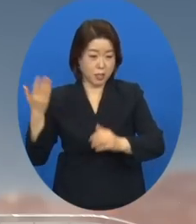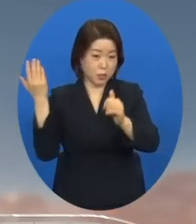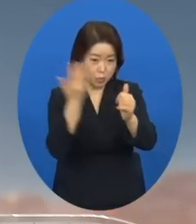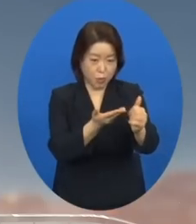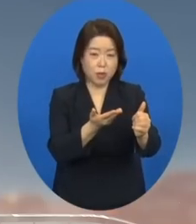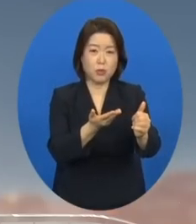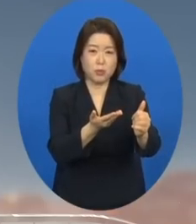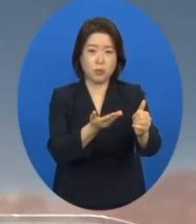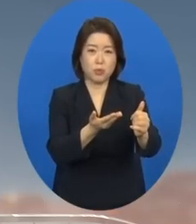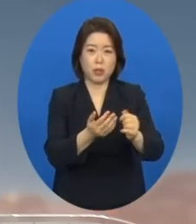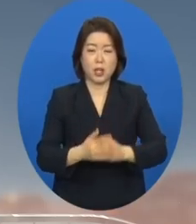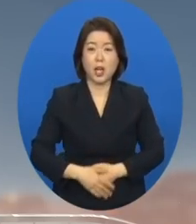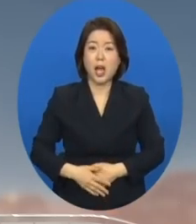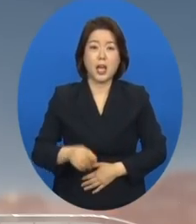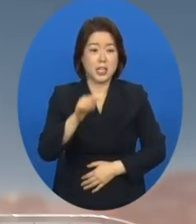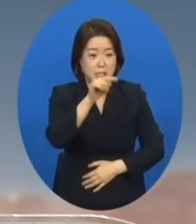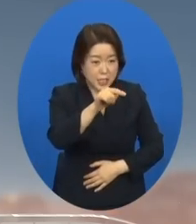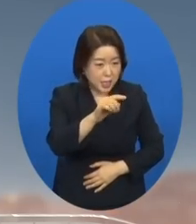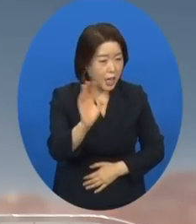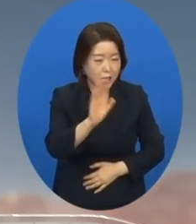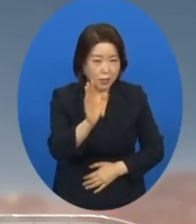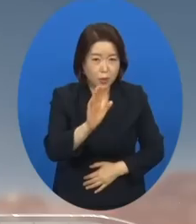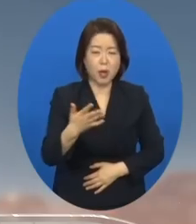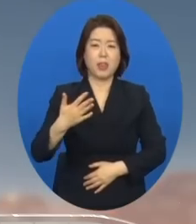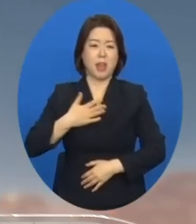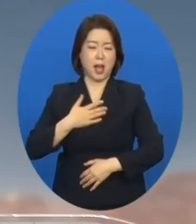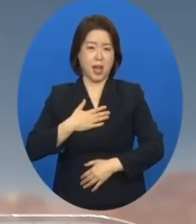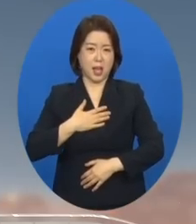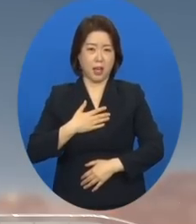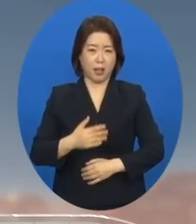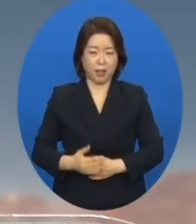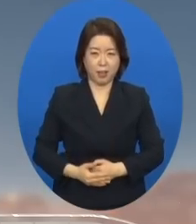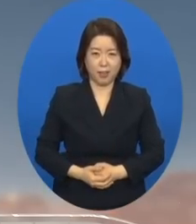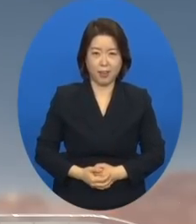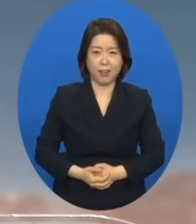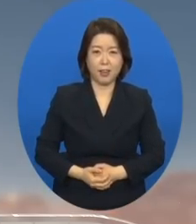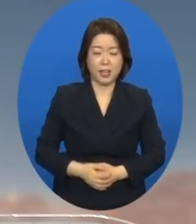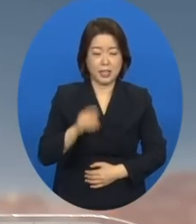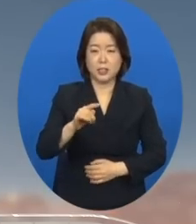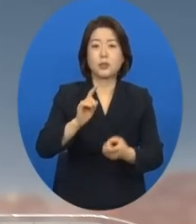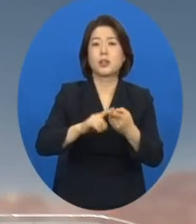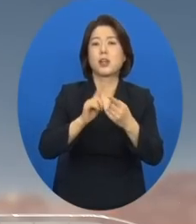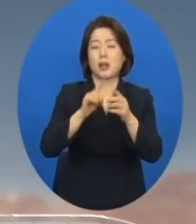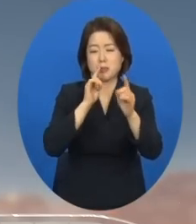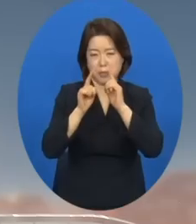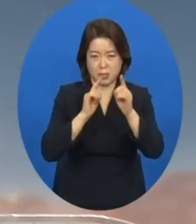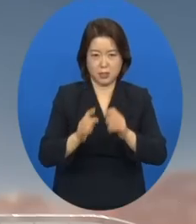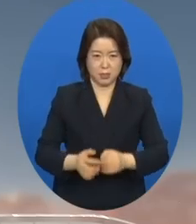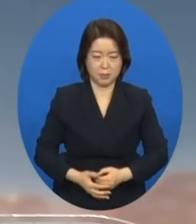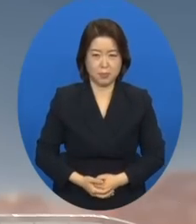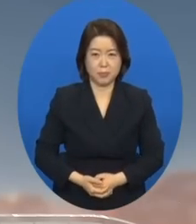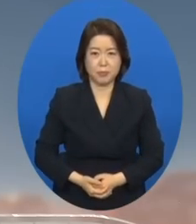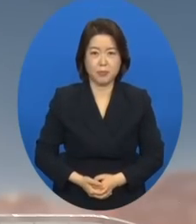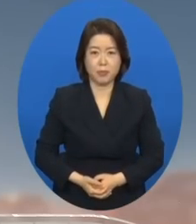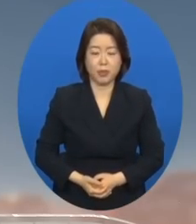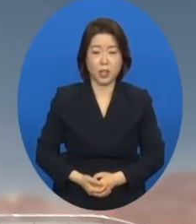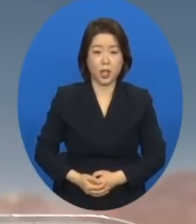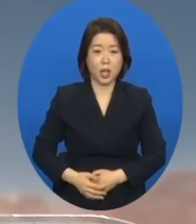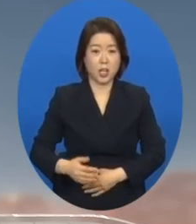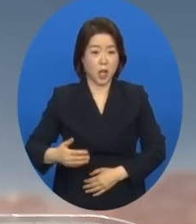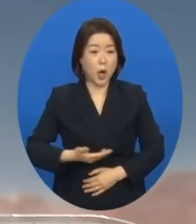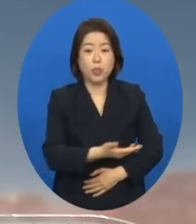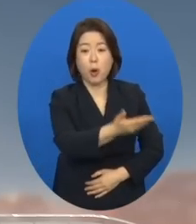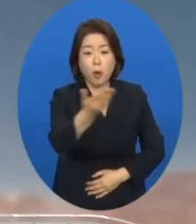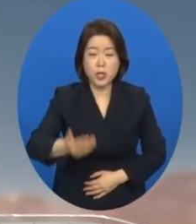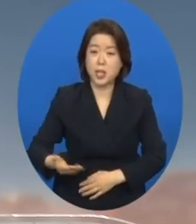주는 거야 주어는 너가 아니고 나야 그걸 말씀하셨어요 또한 너희에게 준다고